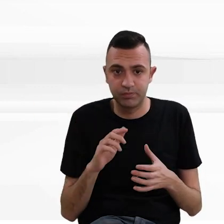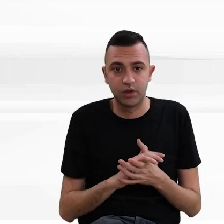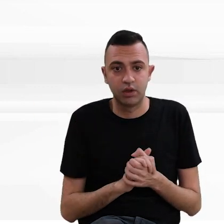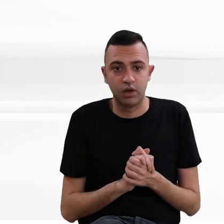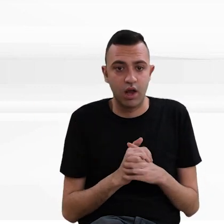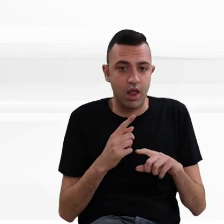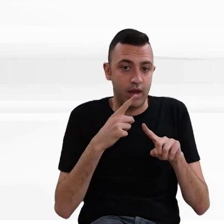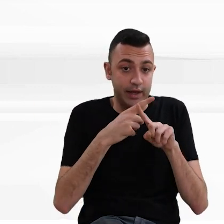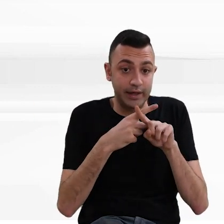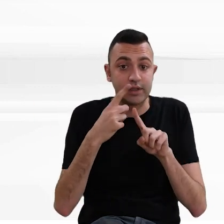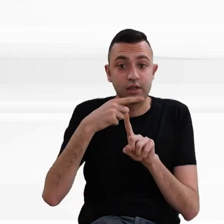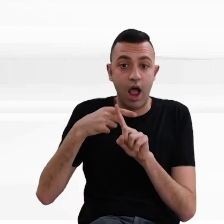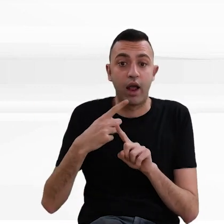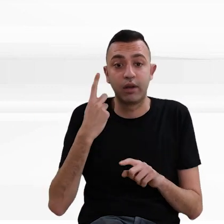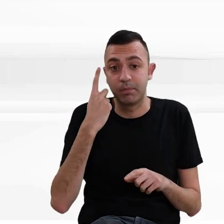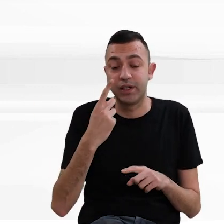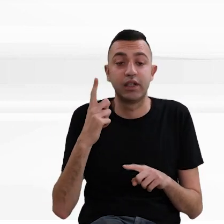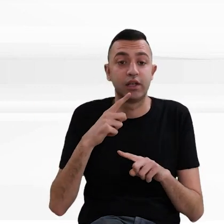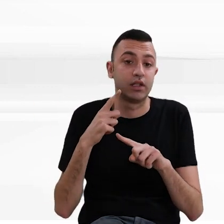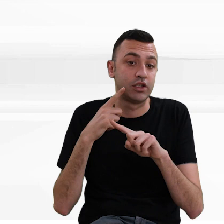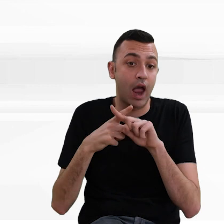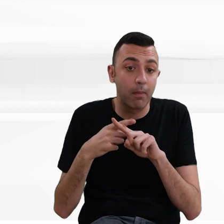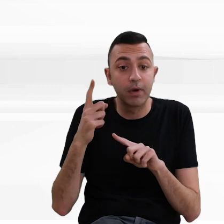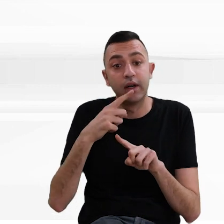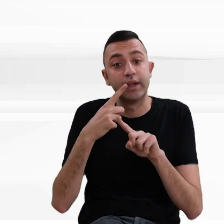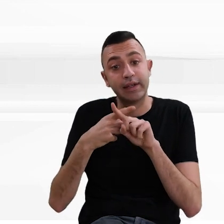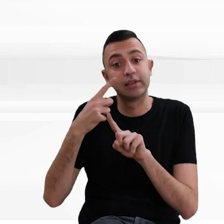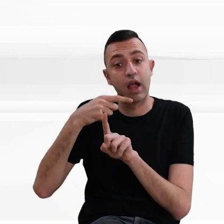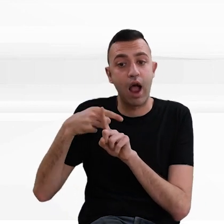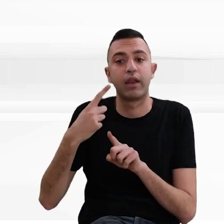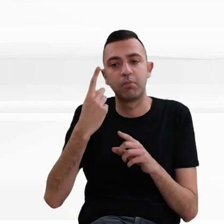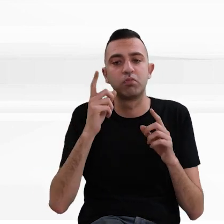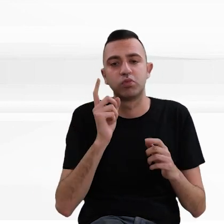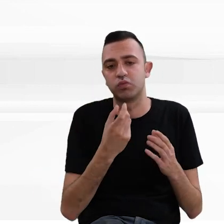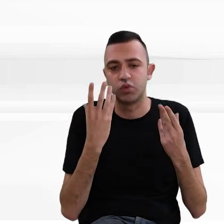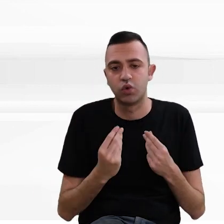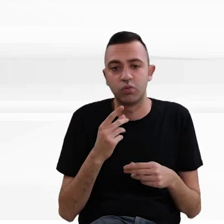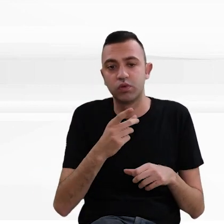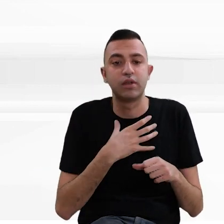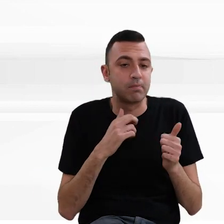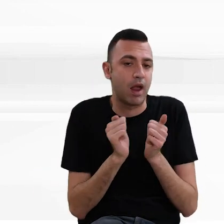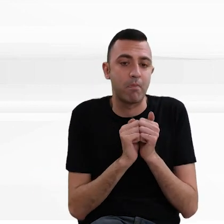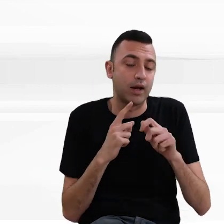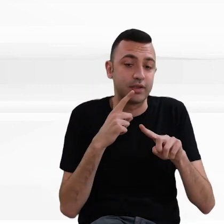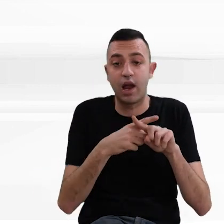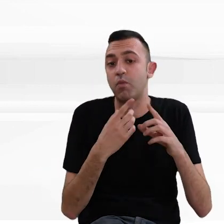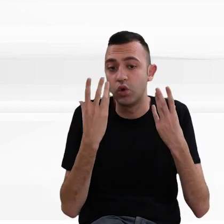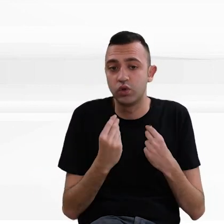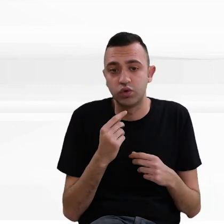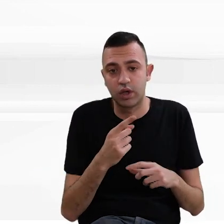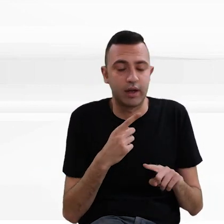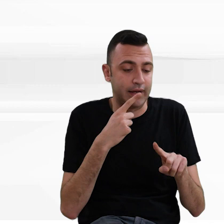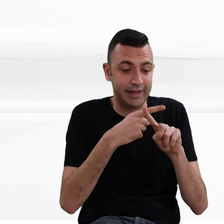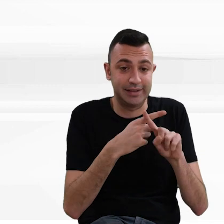bu x artı bir çarpı iki artı birden bulunmuş olur bunlarda çarparsam Sevgili